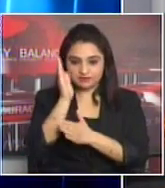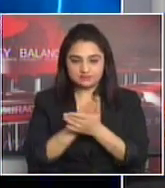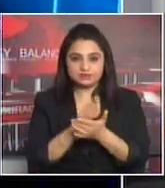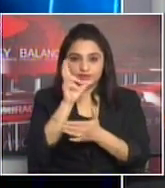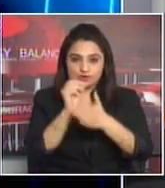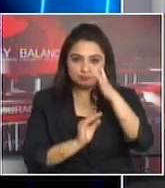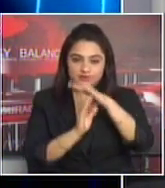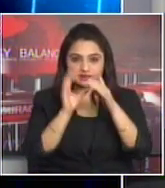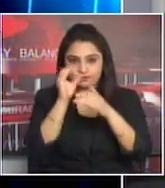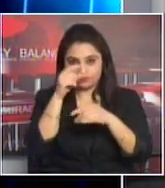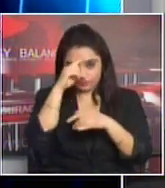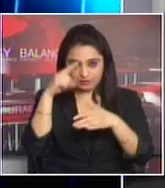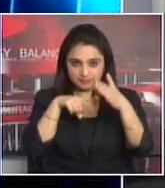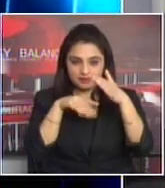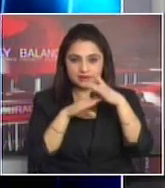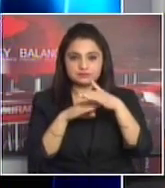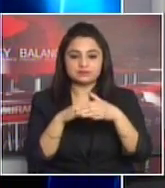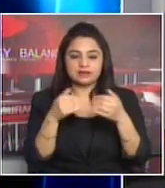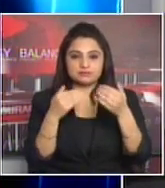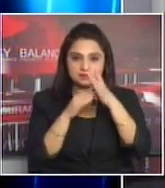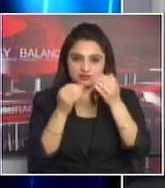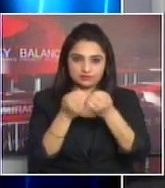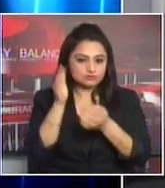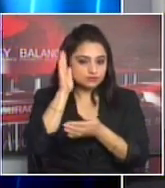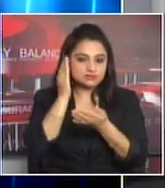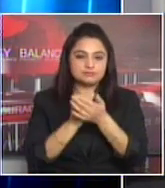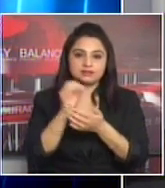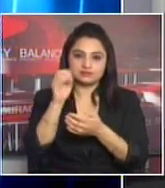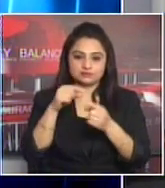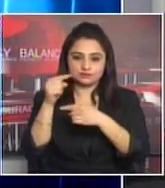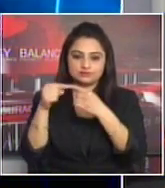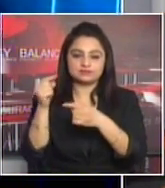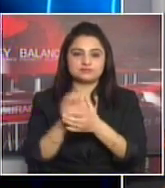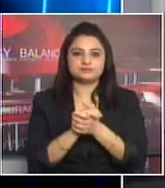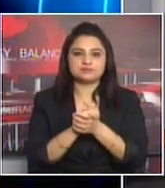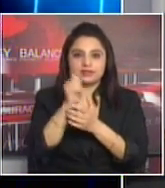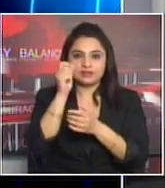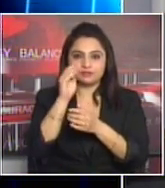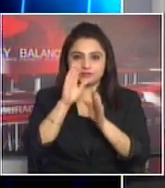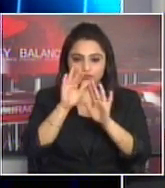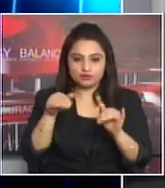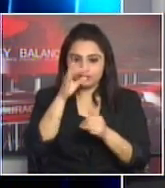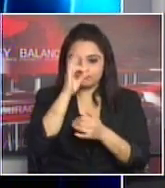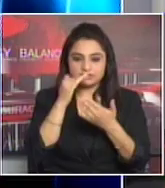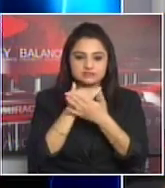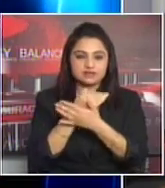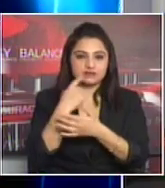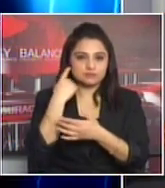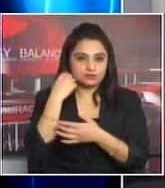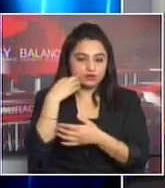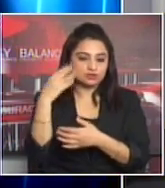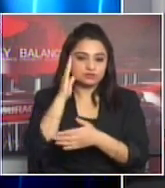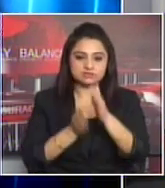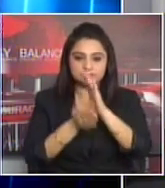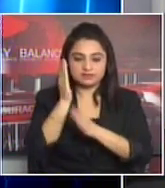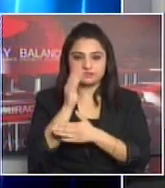एक्सप्रेस। नो ब्रेक नो एड। हामी ब्रेक लिँदैनौँ र समाचार दिन्छौँ तीव्र गतिमा निरन्तर। एबिसी न्युजको फरक र स्पेसल प्याकेज हो